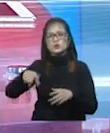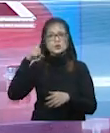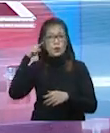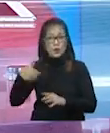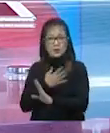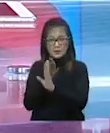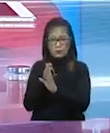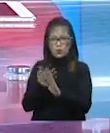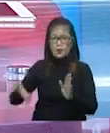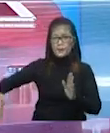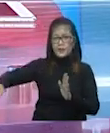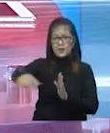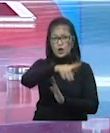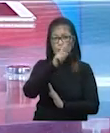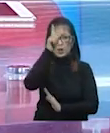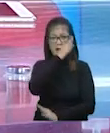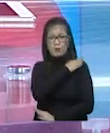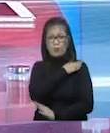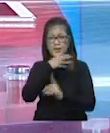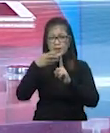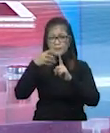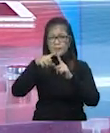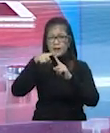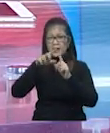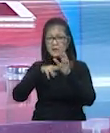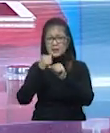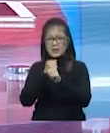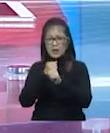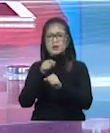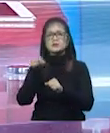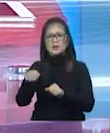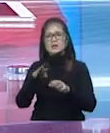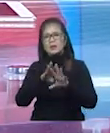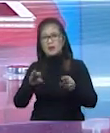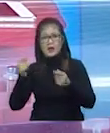menerjang pantai utara Kabupaten Batang, Jawa Tengah, mengakibatkan nelayan tak melaut.